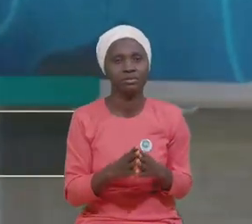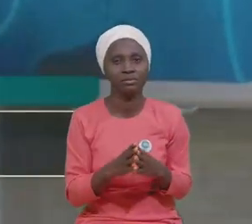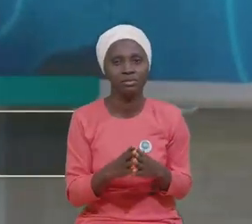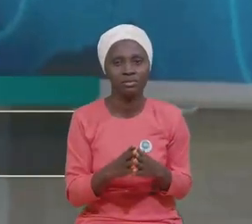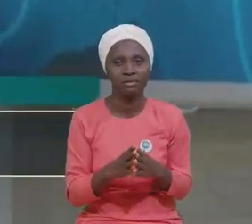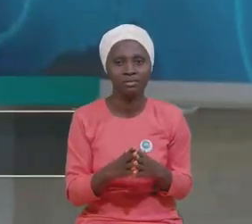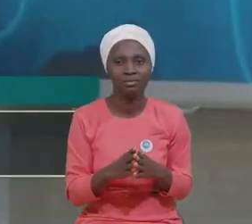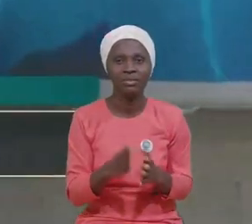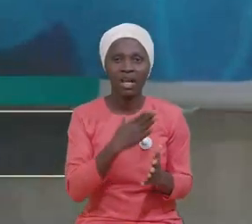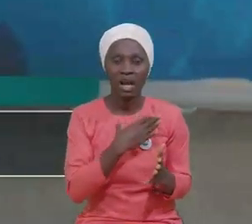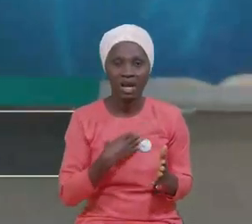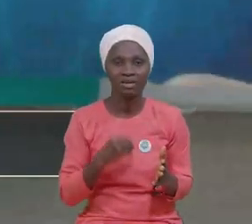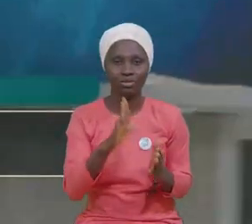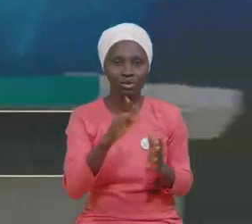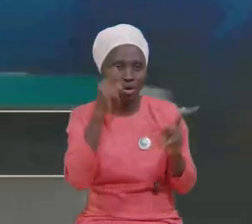de jeûne.